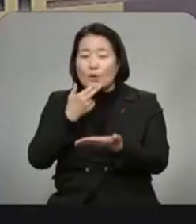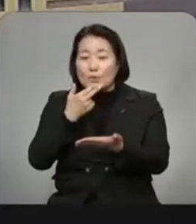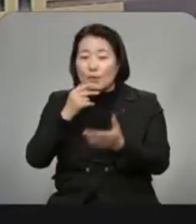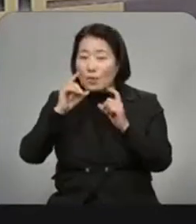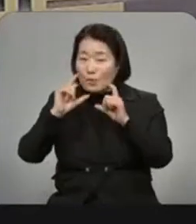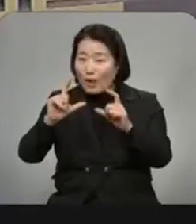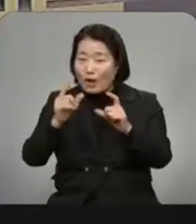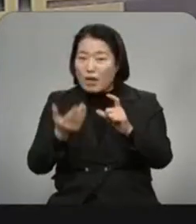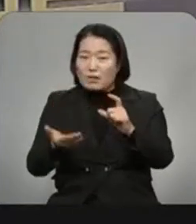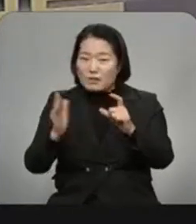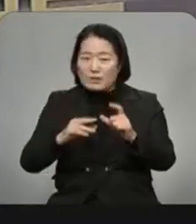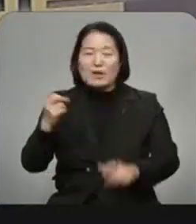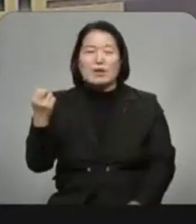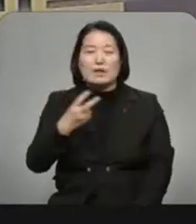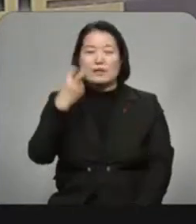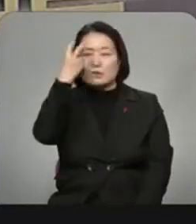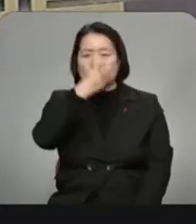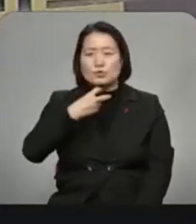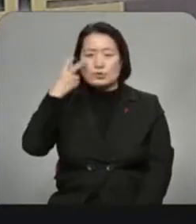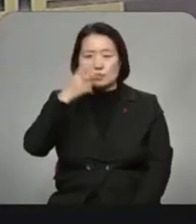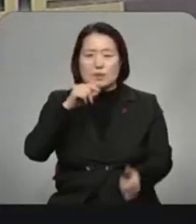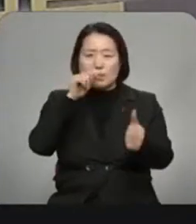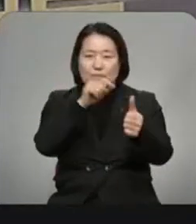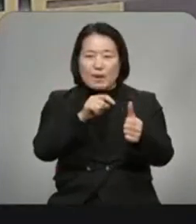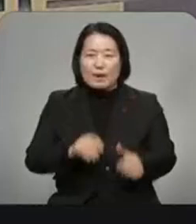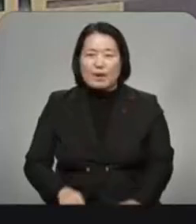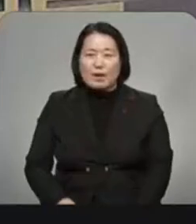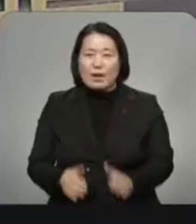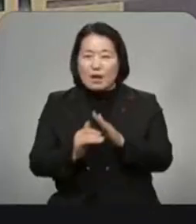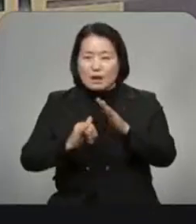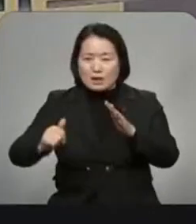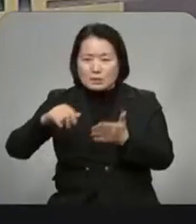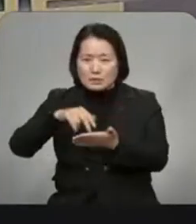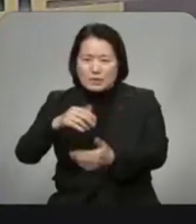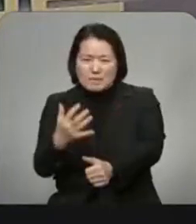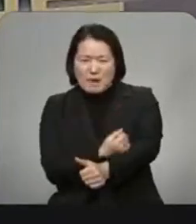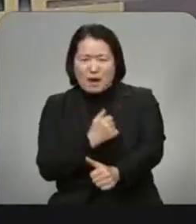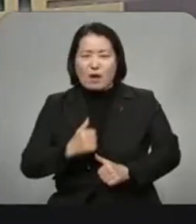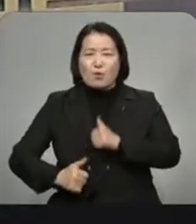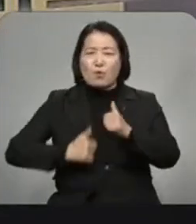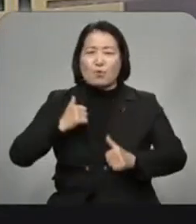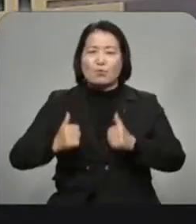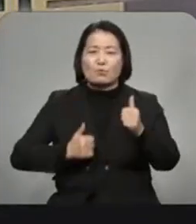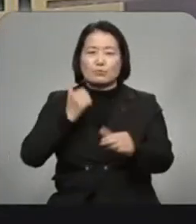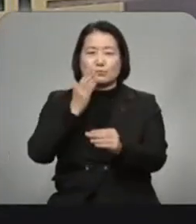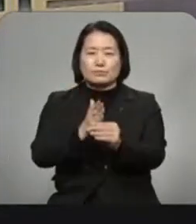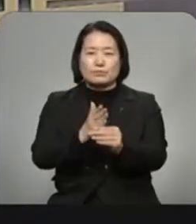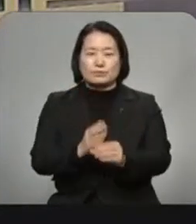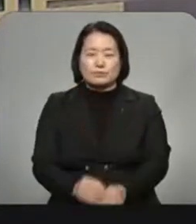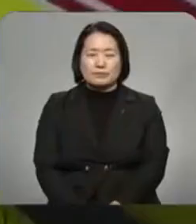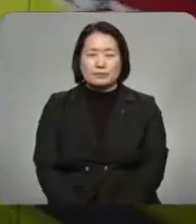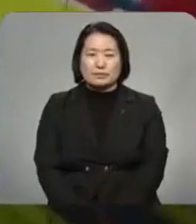필요하다고 판단한 건데요 유가족들은 거세에 반발하고 있습니다 정구 기자가 보도합니다